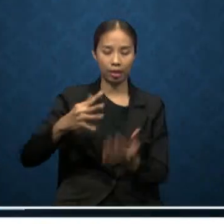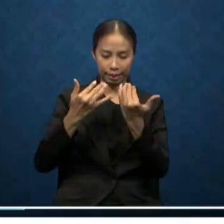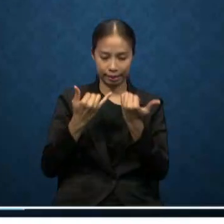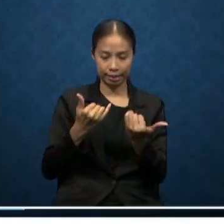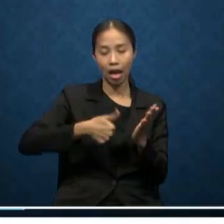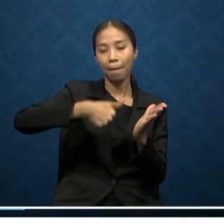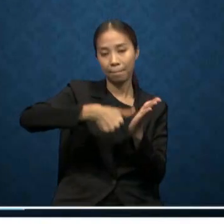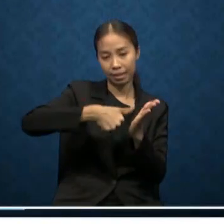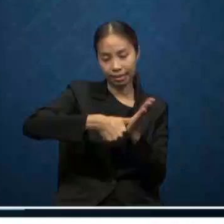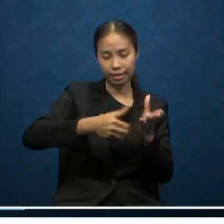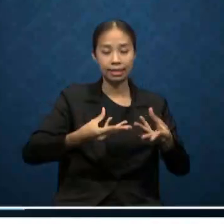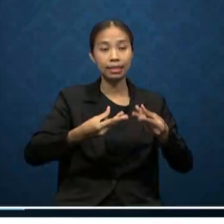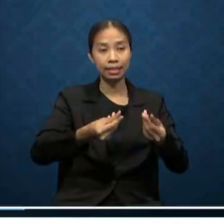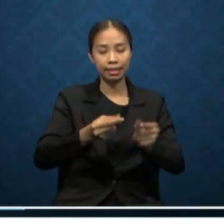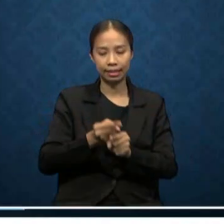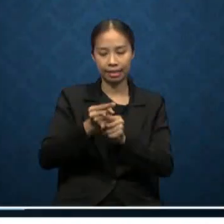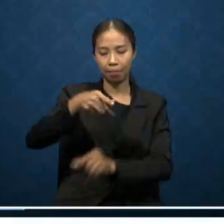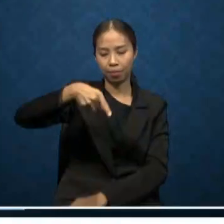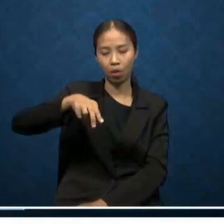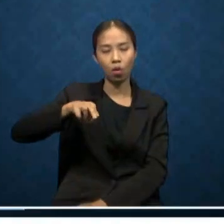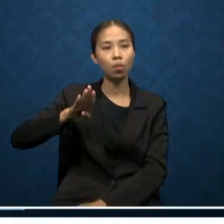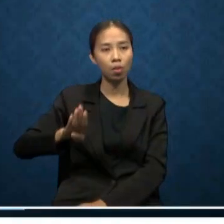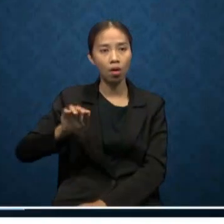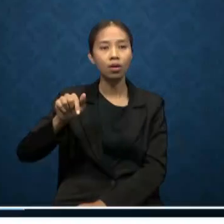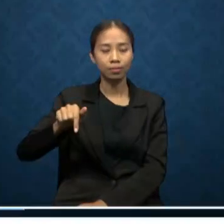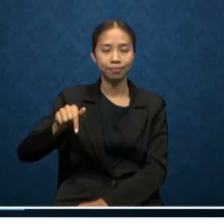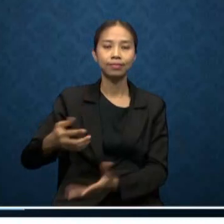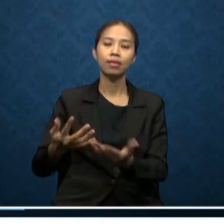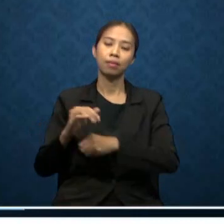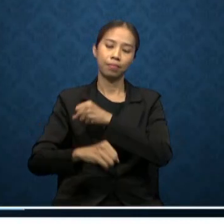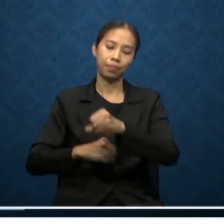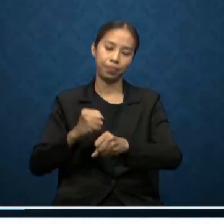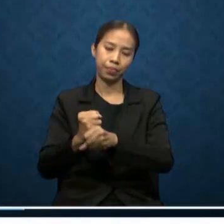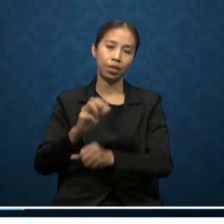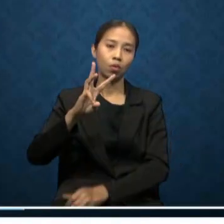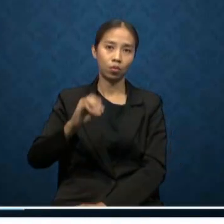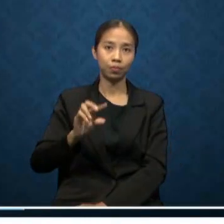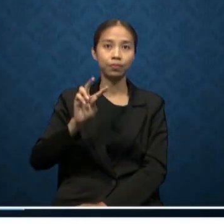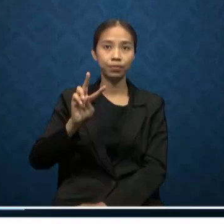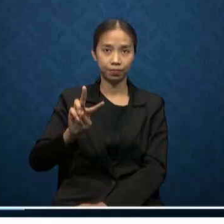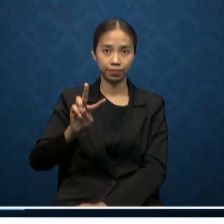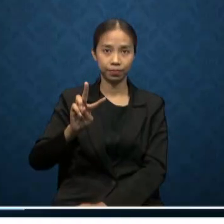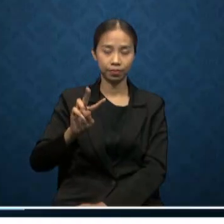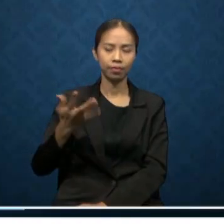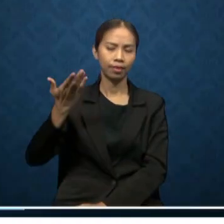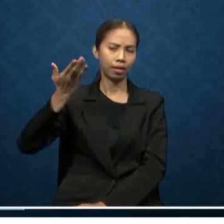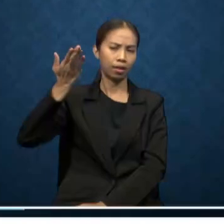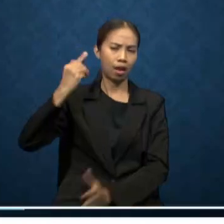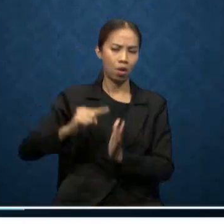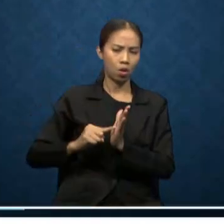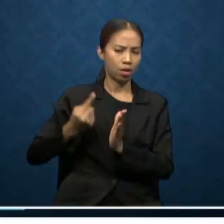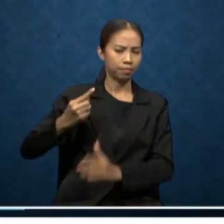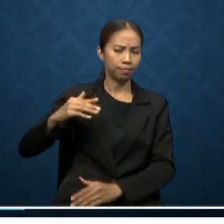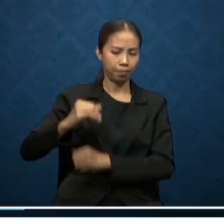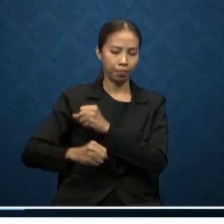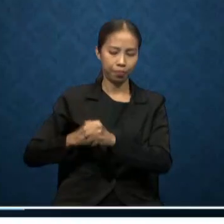ี่ดินแลส่ปลูกสรางตาม Governmentยัตการจัดเก็ภาษีทดนและส่ปลกสรางภาษาาan mayor 62มาตั้แต่ปีพษศัราษ